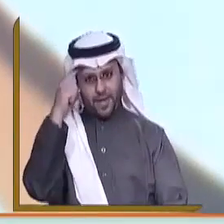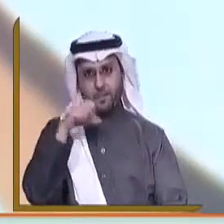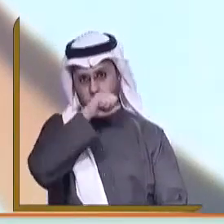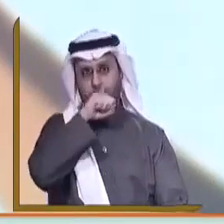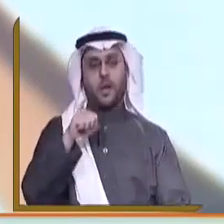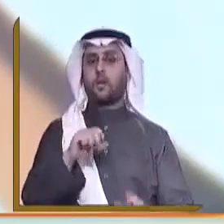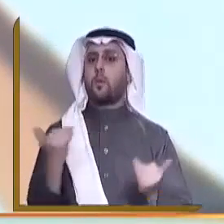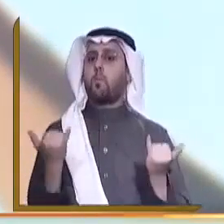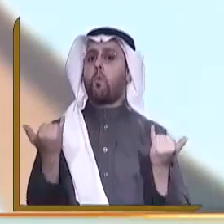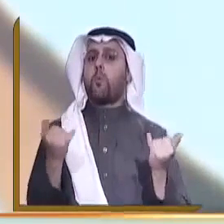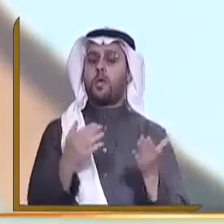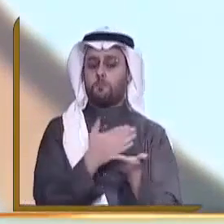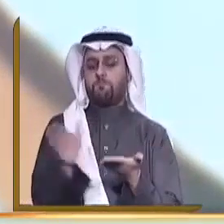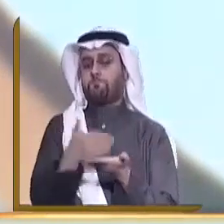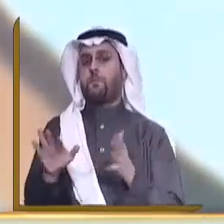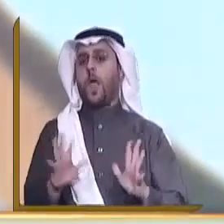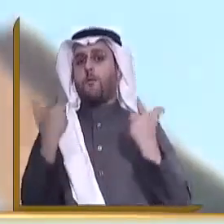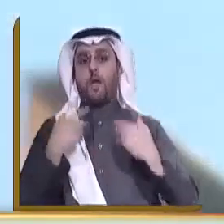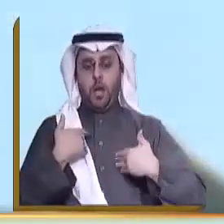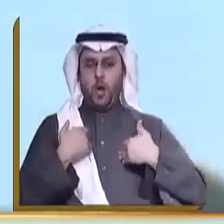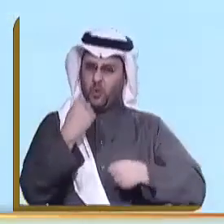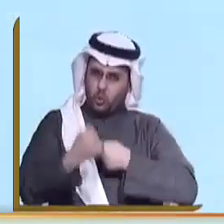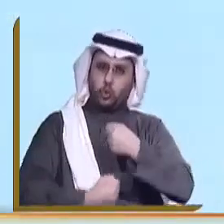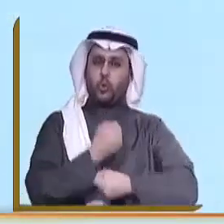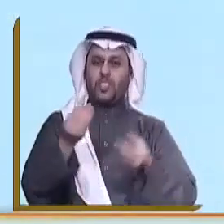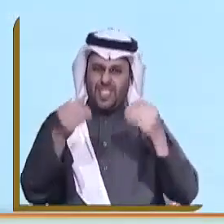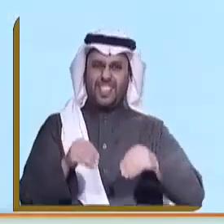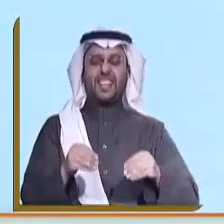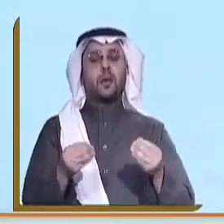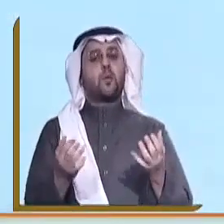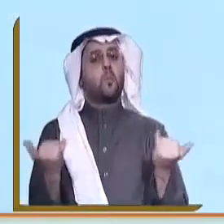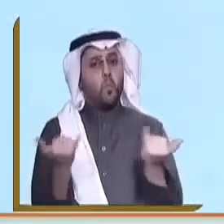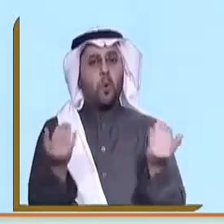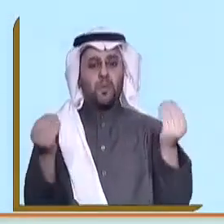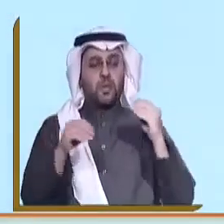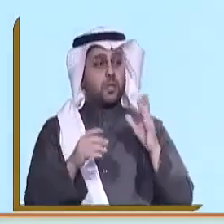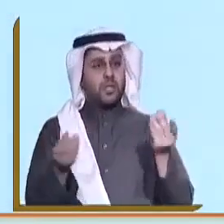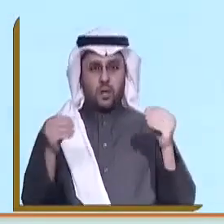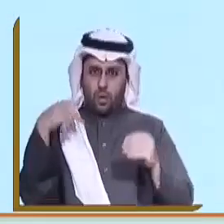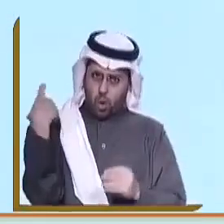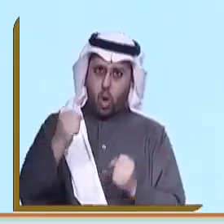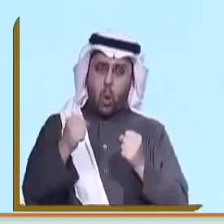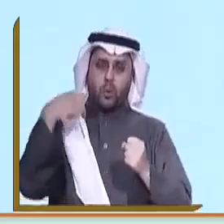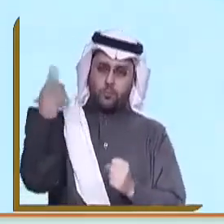الداخليه ان المملكه تواصل جهودها من خلال حمله امنيه شامله لمكافحه